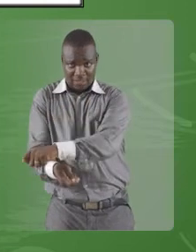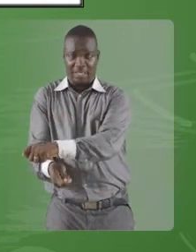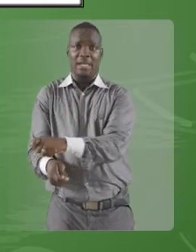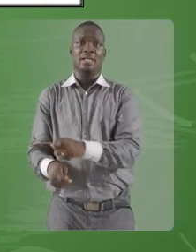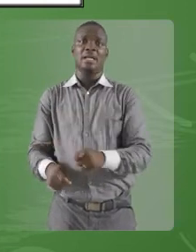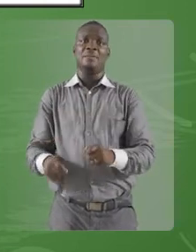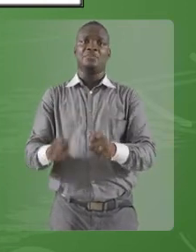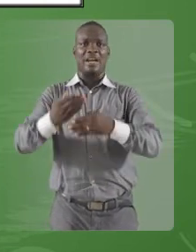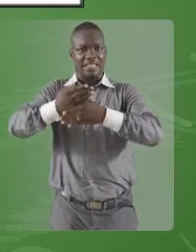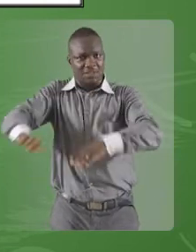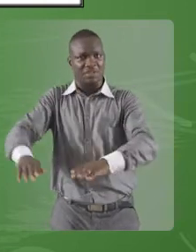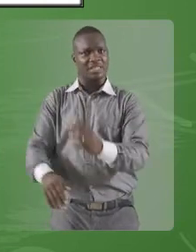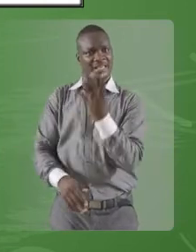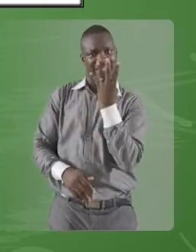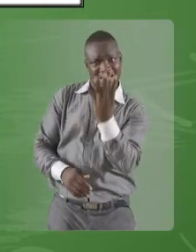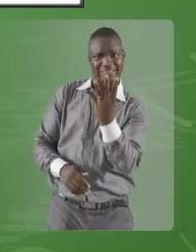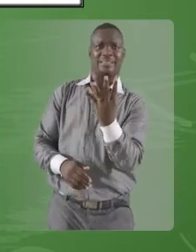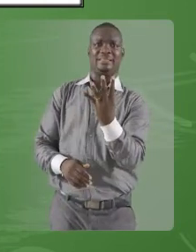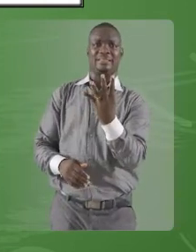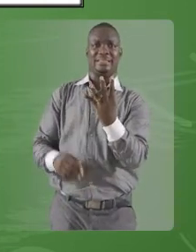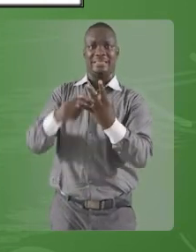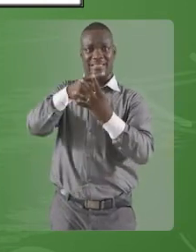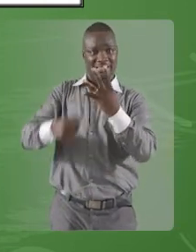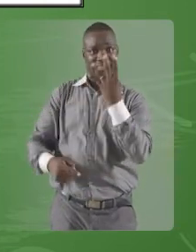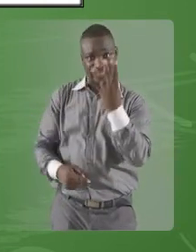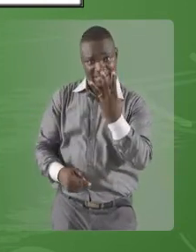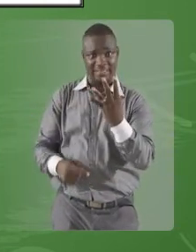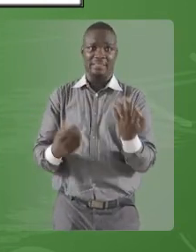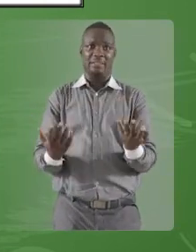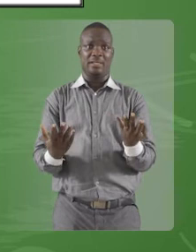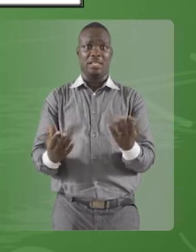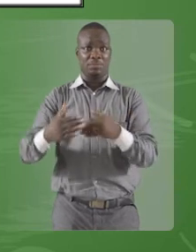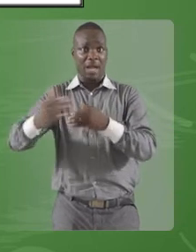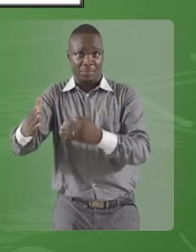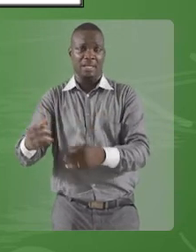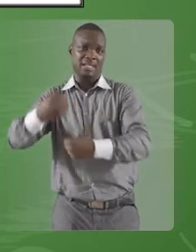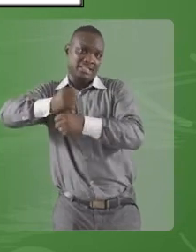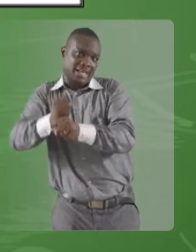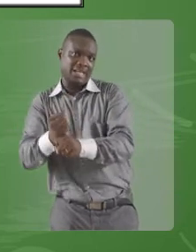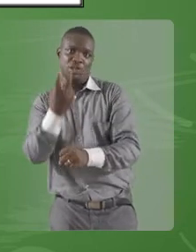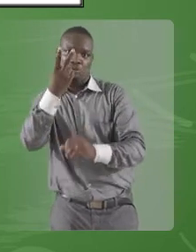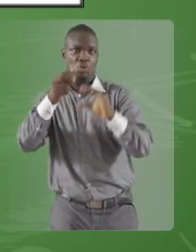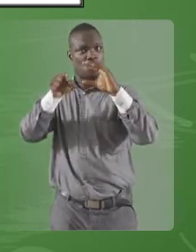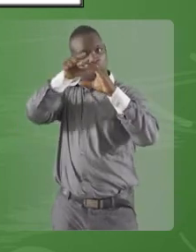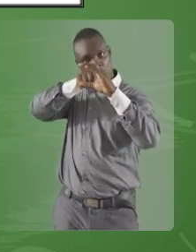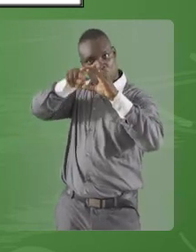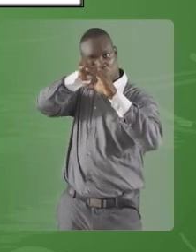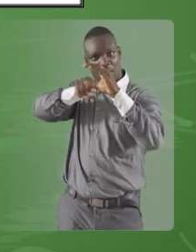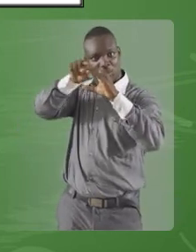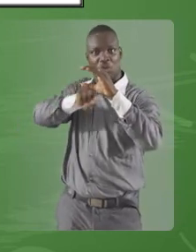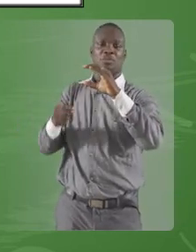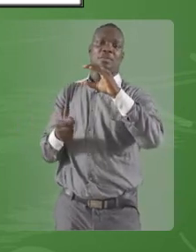chaque tétraspore va subir une mitose cette fois-ci, ou une division pour donner 2 noyaux. Un noyau